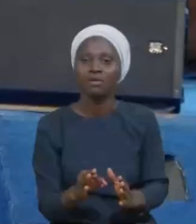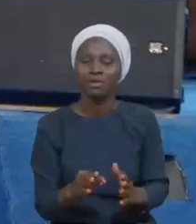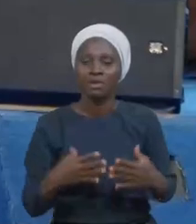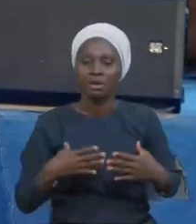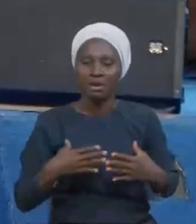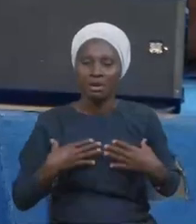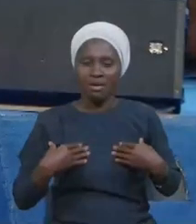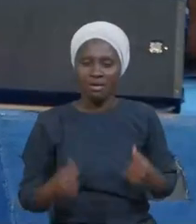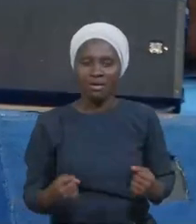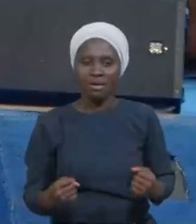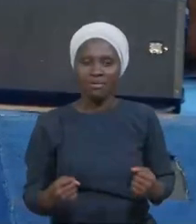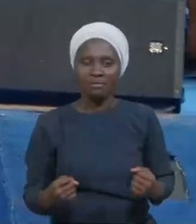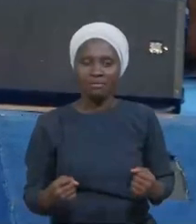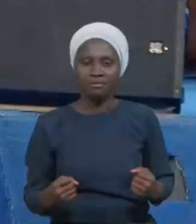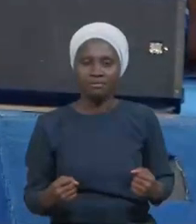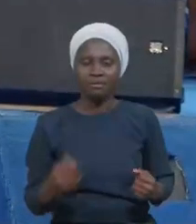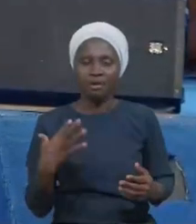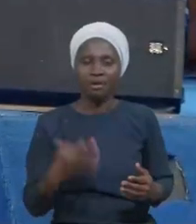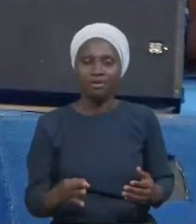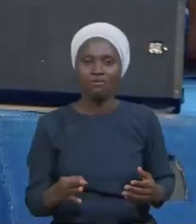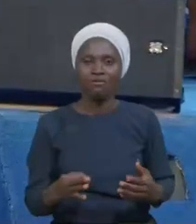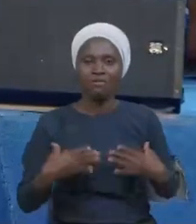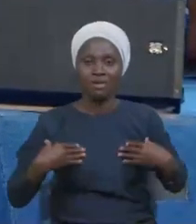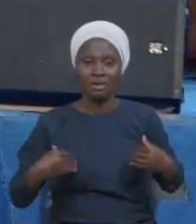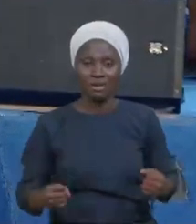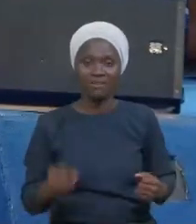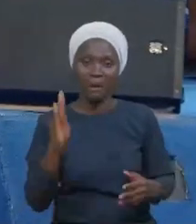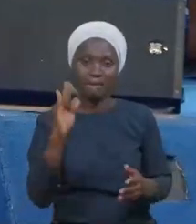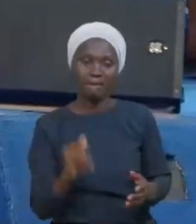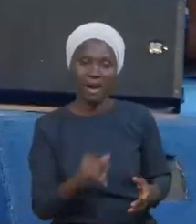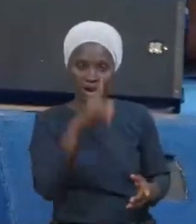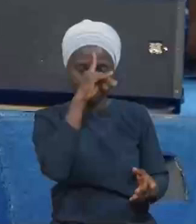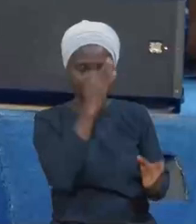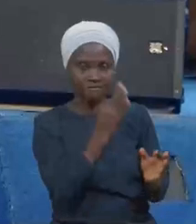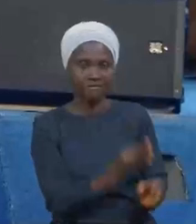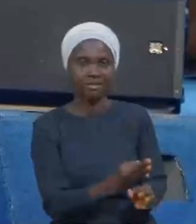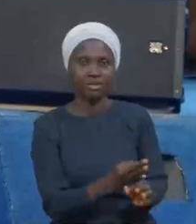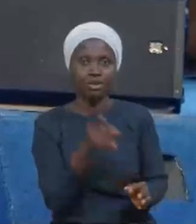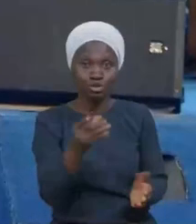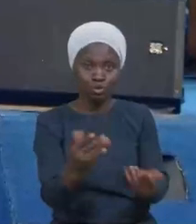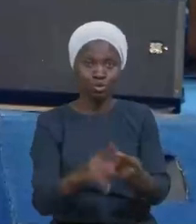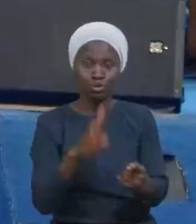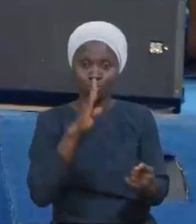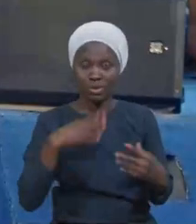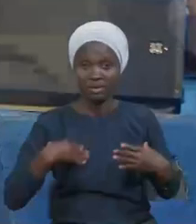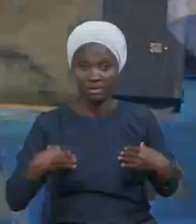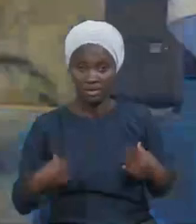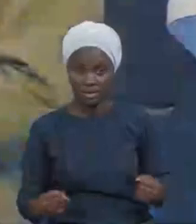L'accomplissement pour tous les chercheurs du soulagement. Tu veux être soulagé et